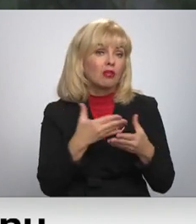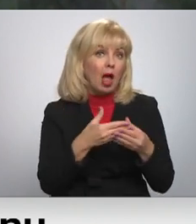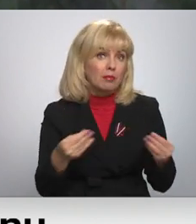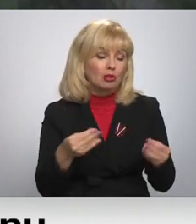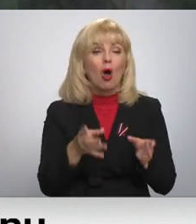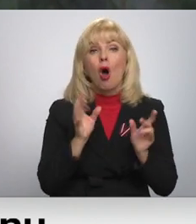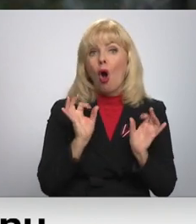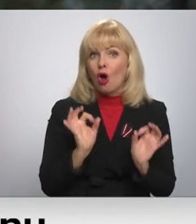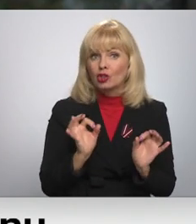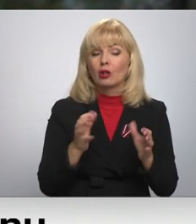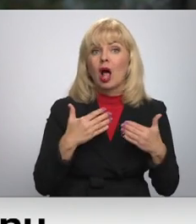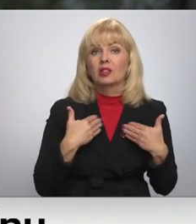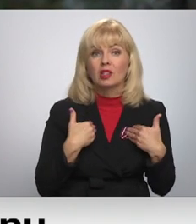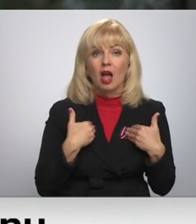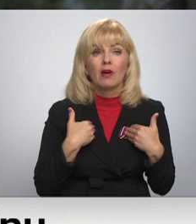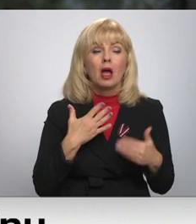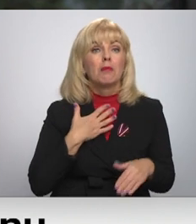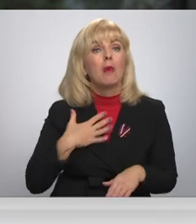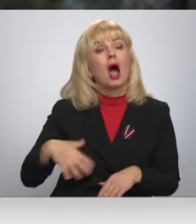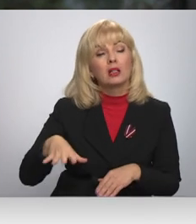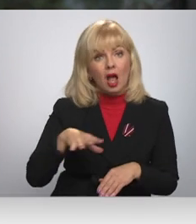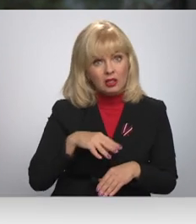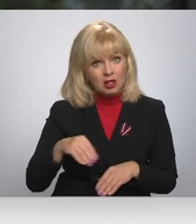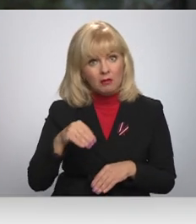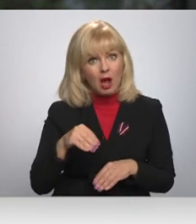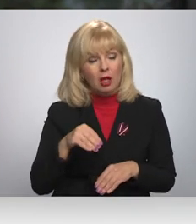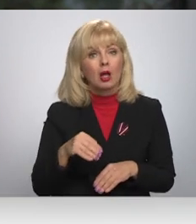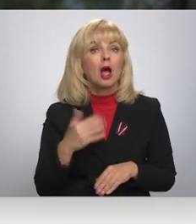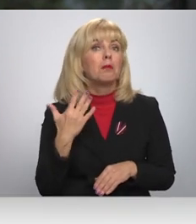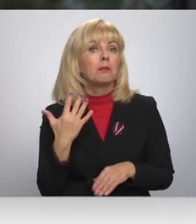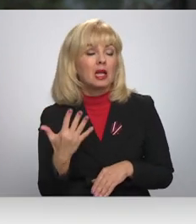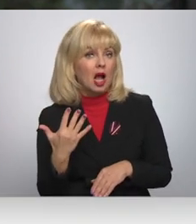šo oriģinālu sevi. Man ģimeni ir pīci